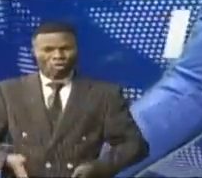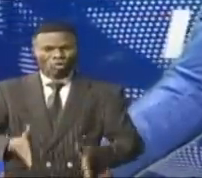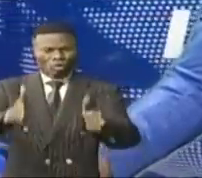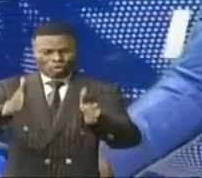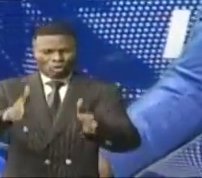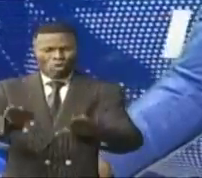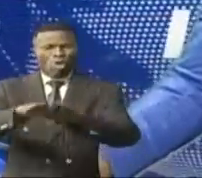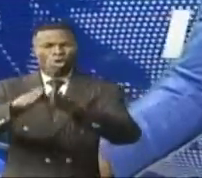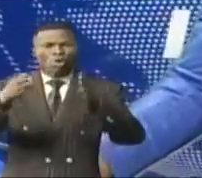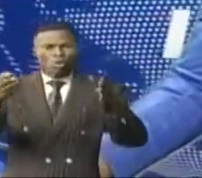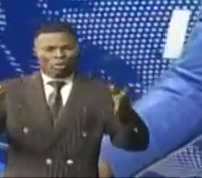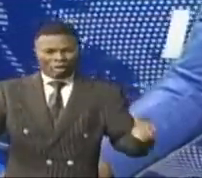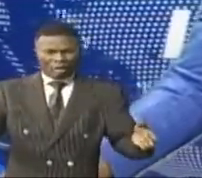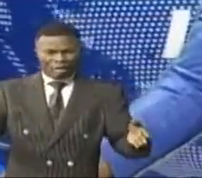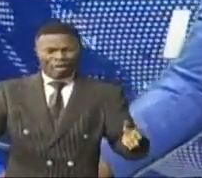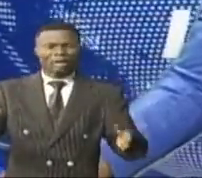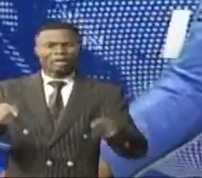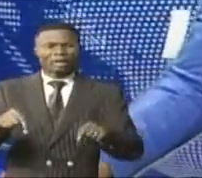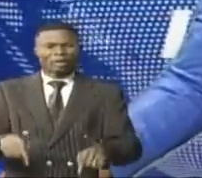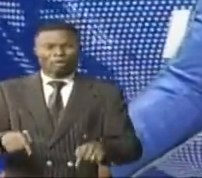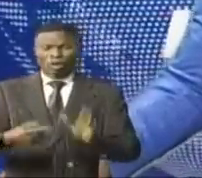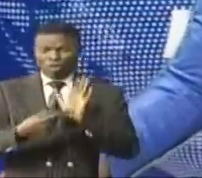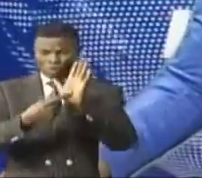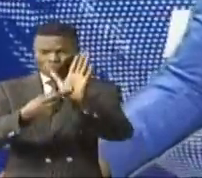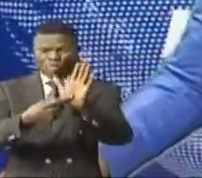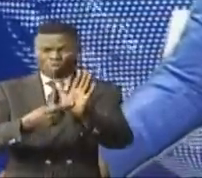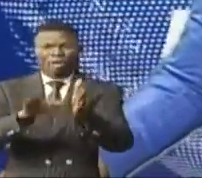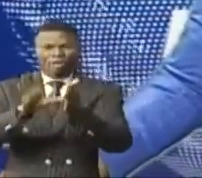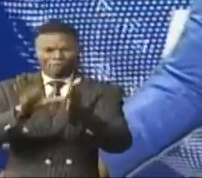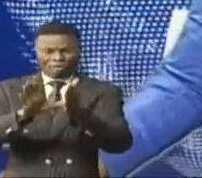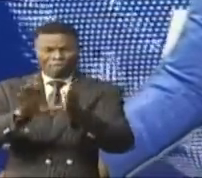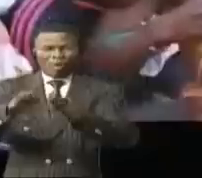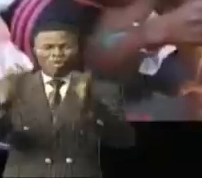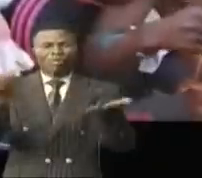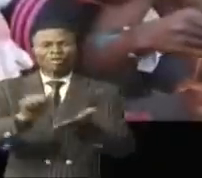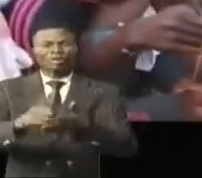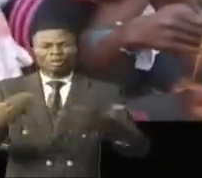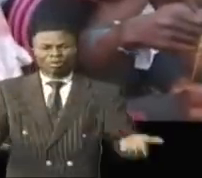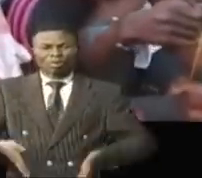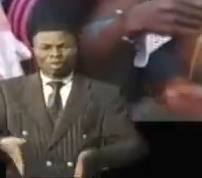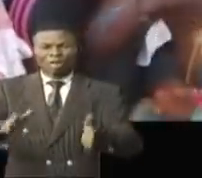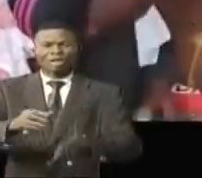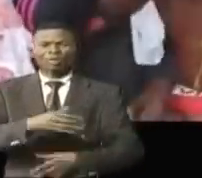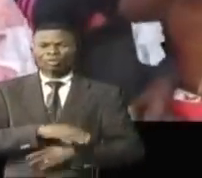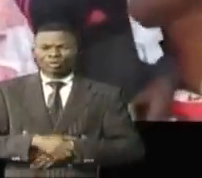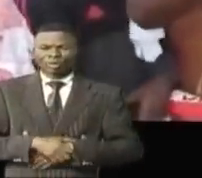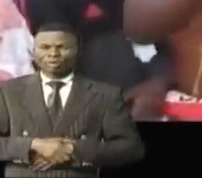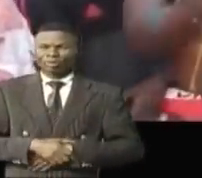route a été rouverte. Je vous propose de regarder ces images.